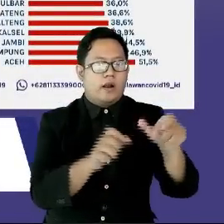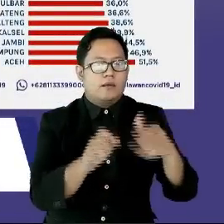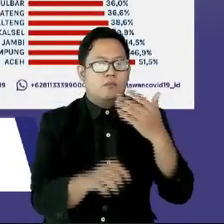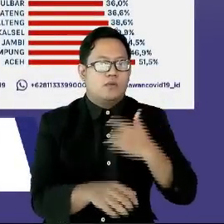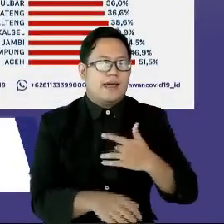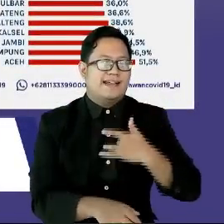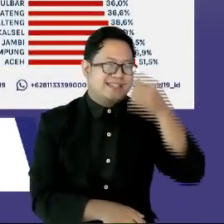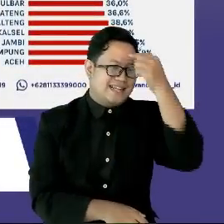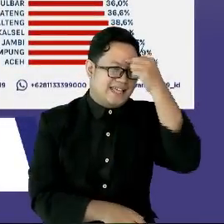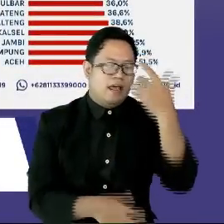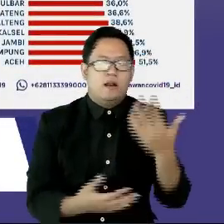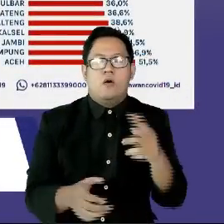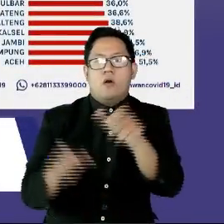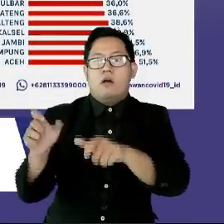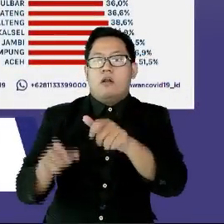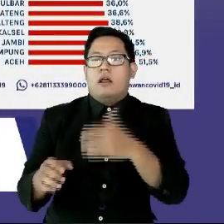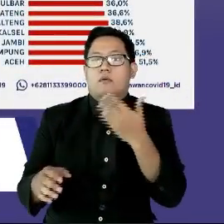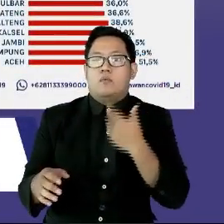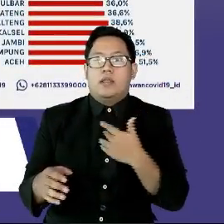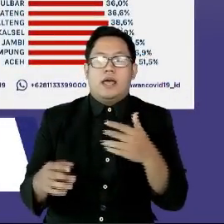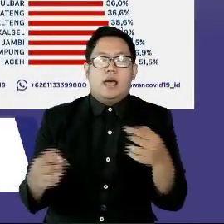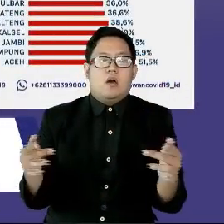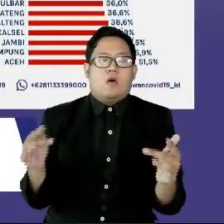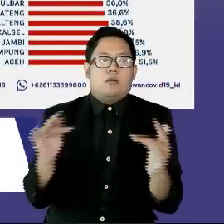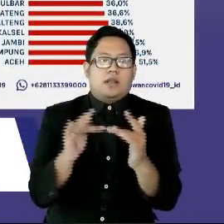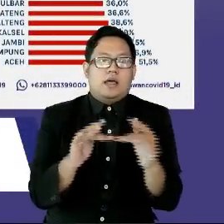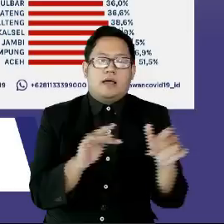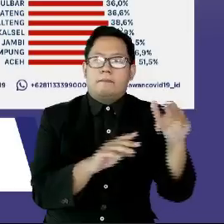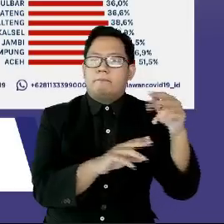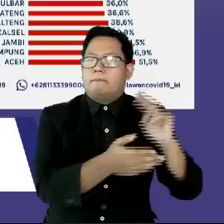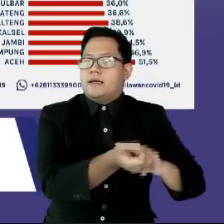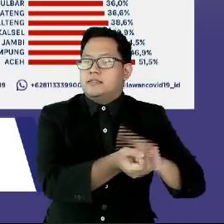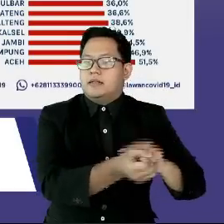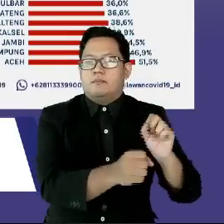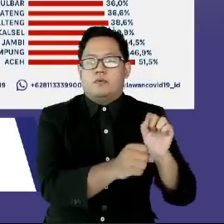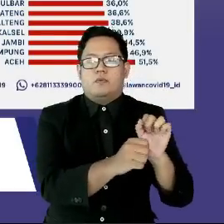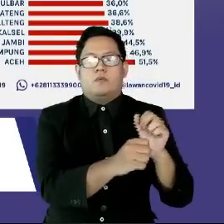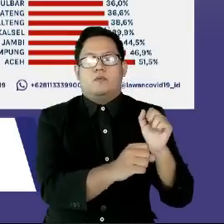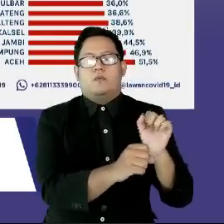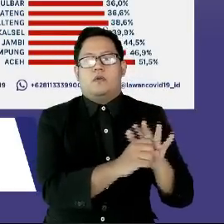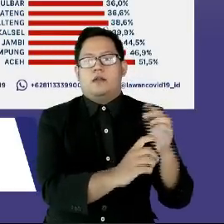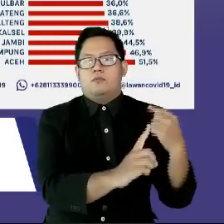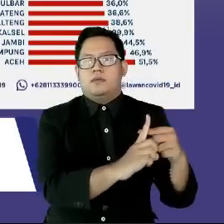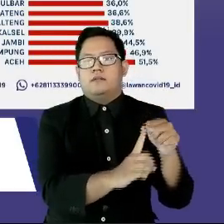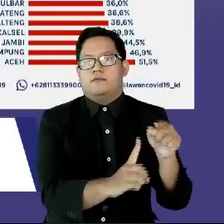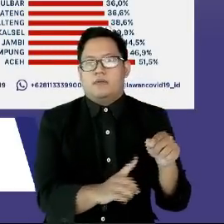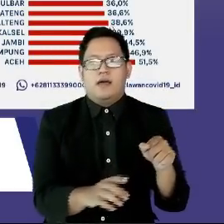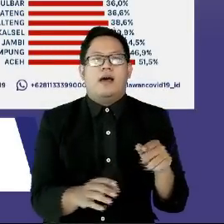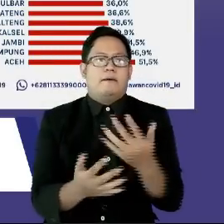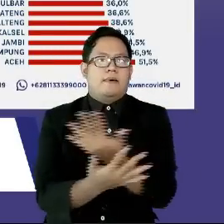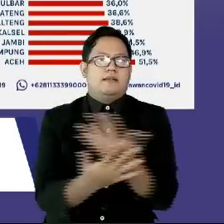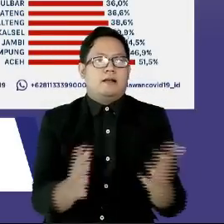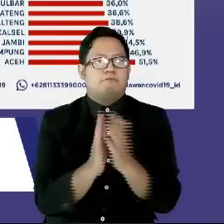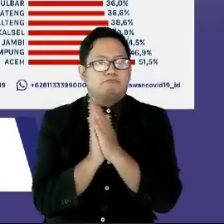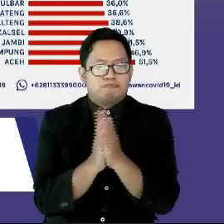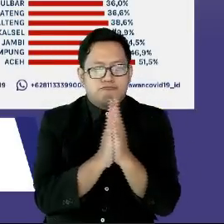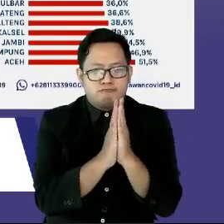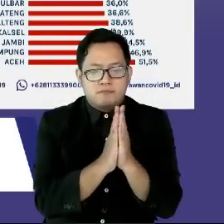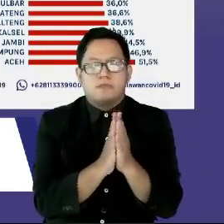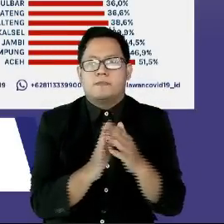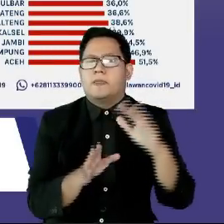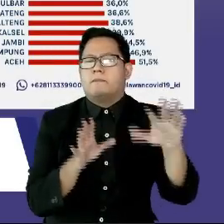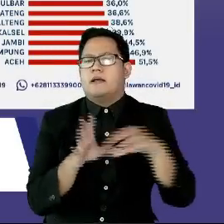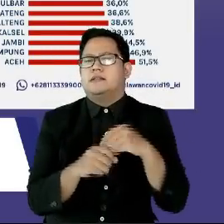memiliki riwayat kontak erat dengan pasien positif. Untuk itu, saya mohon kepada masyarakat untuk berpartisipasi